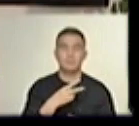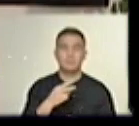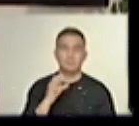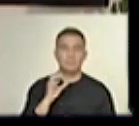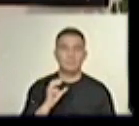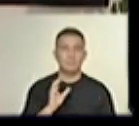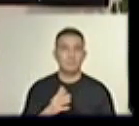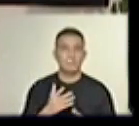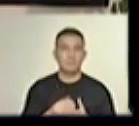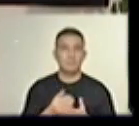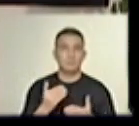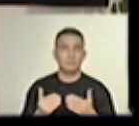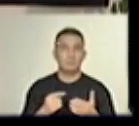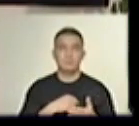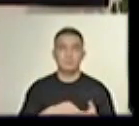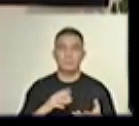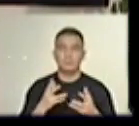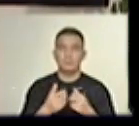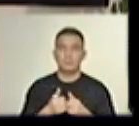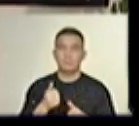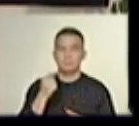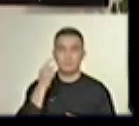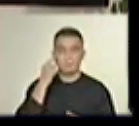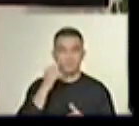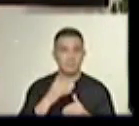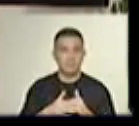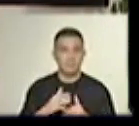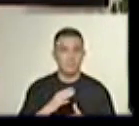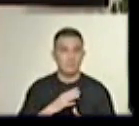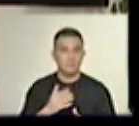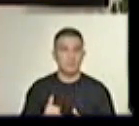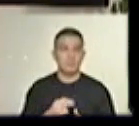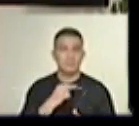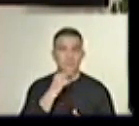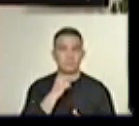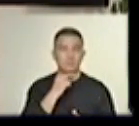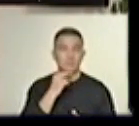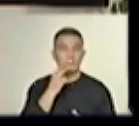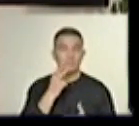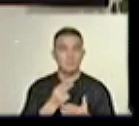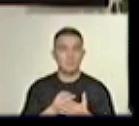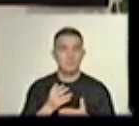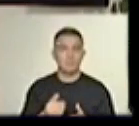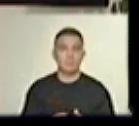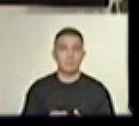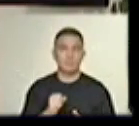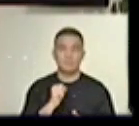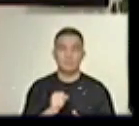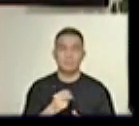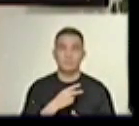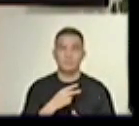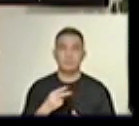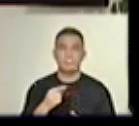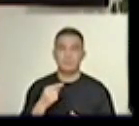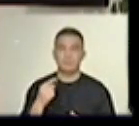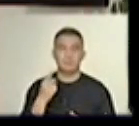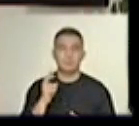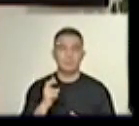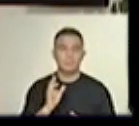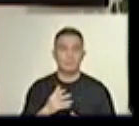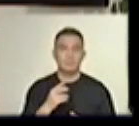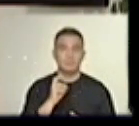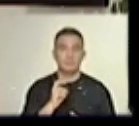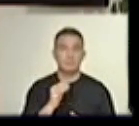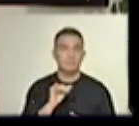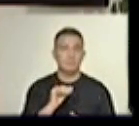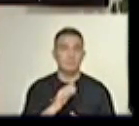Bu mulohazani yaxshilab tushunib oldingizmi? Keling, e'tibor bilan qaraymiz. Demak, a minus b songa teng. B